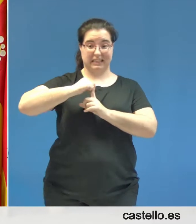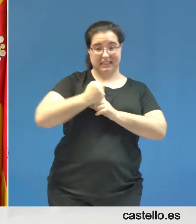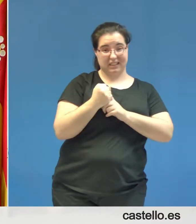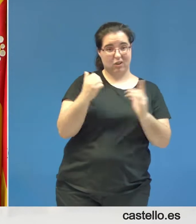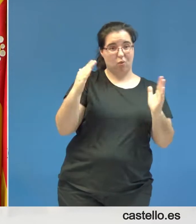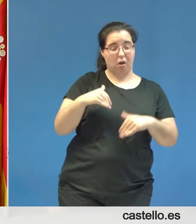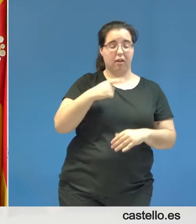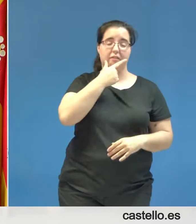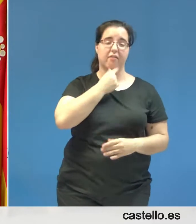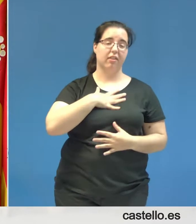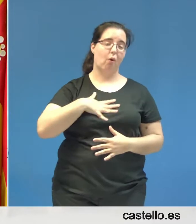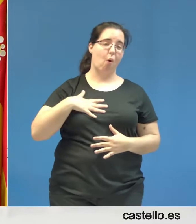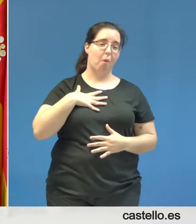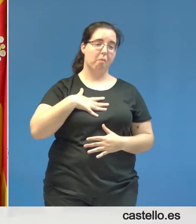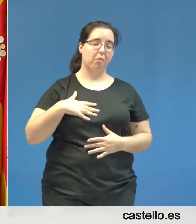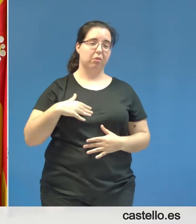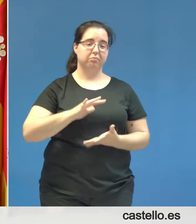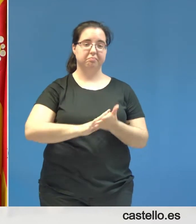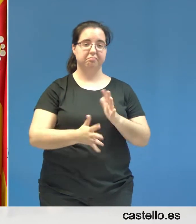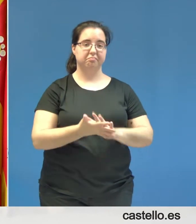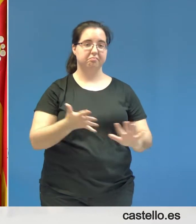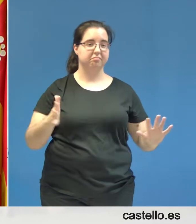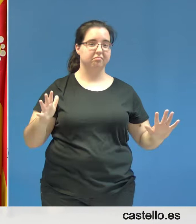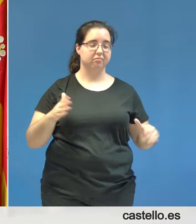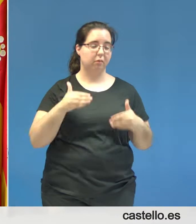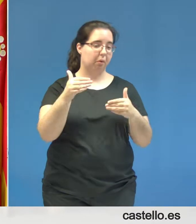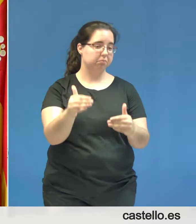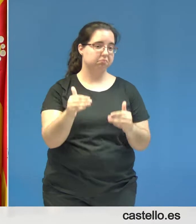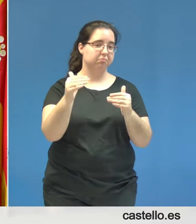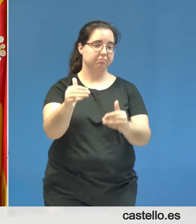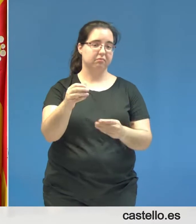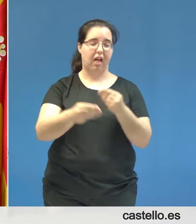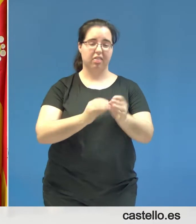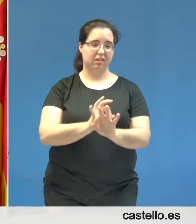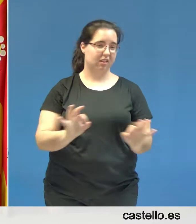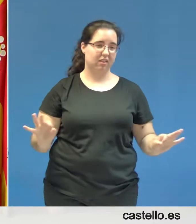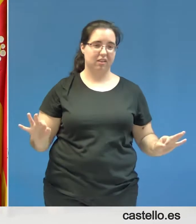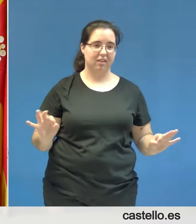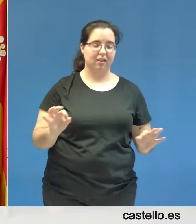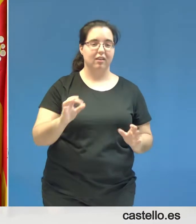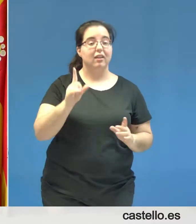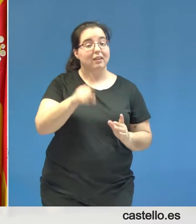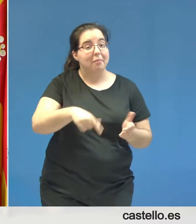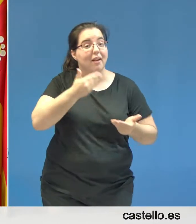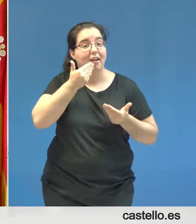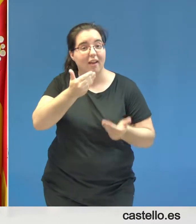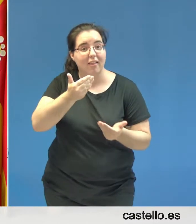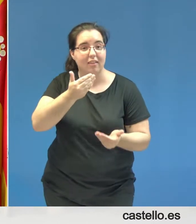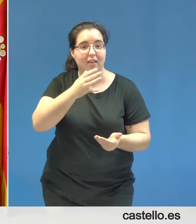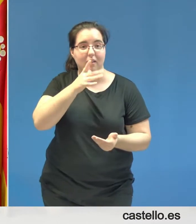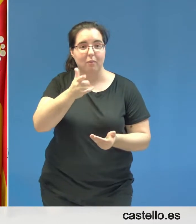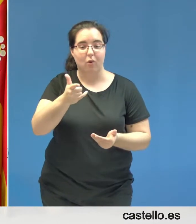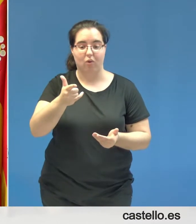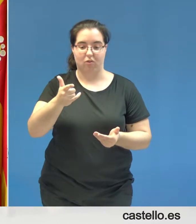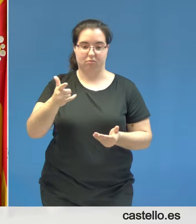fàcil acomodar-se i caure la tentació de deixar passar els dies sense més. I gràcies als que van portar així amb els seus vots.